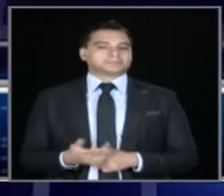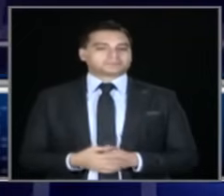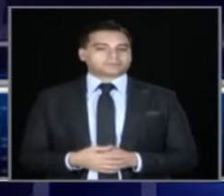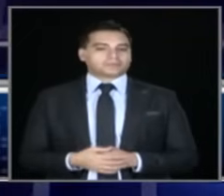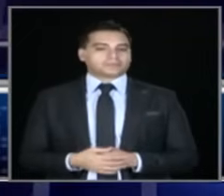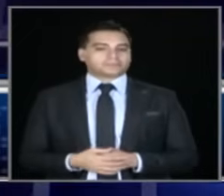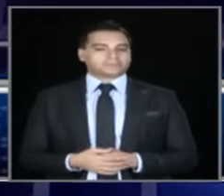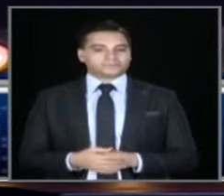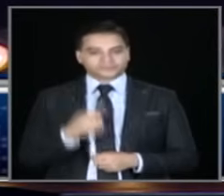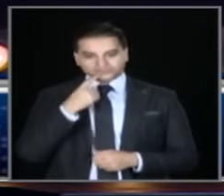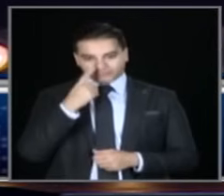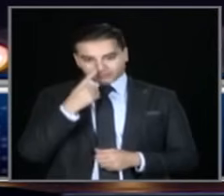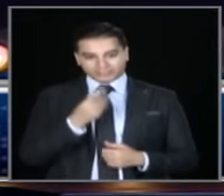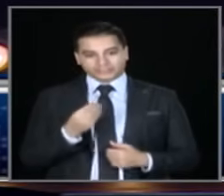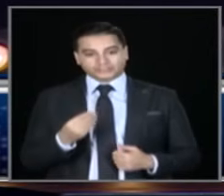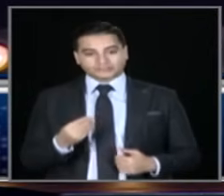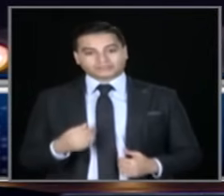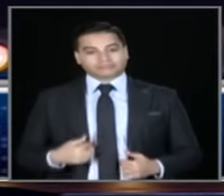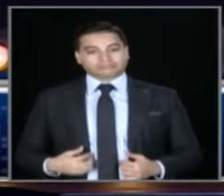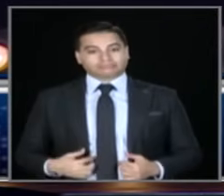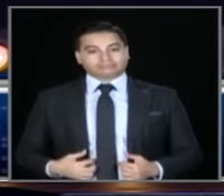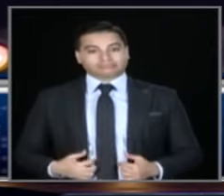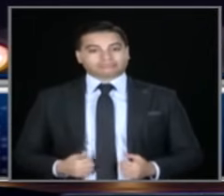الفن التشكيلي؟ الفن التشكيلي؟